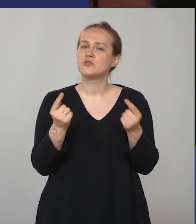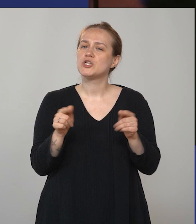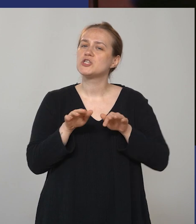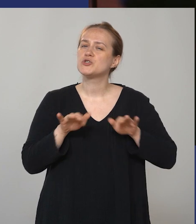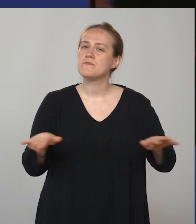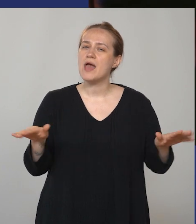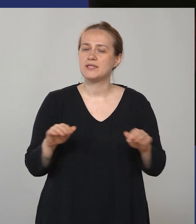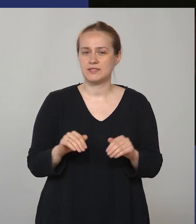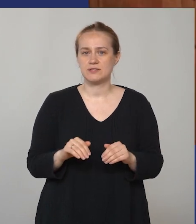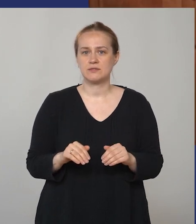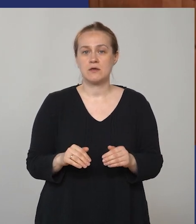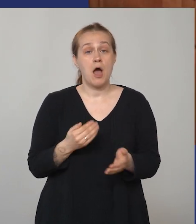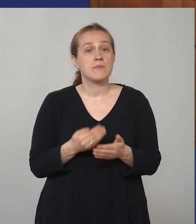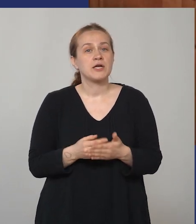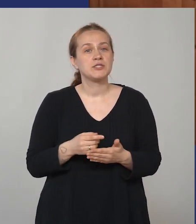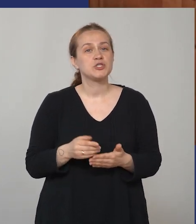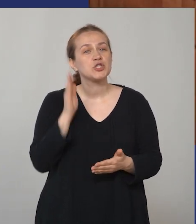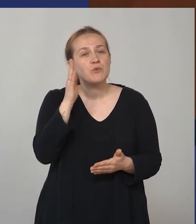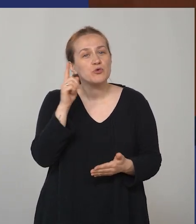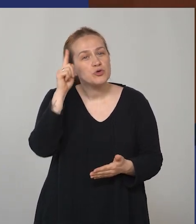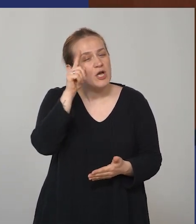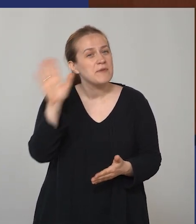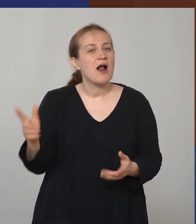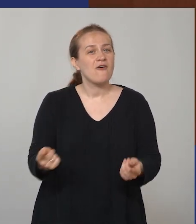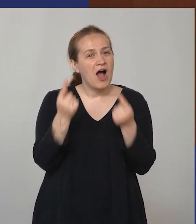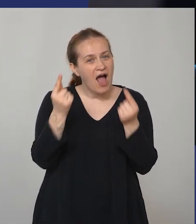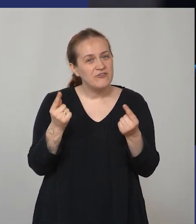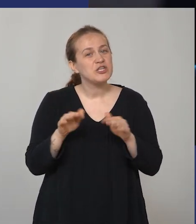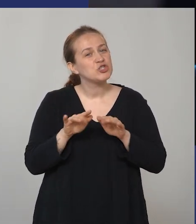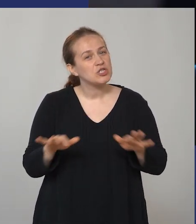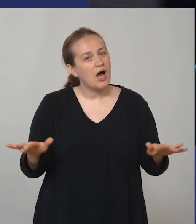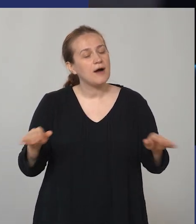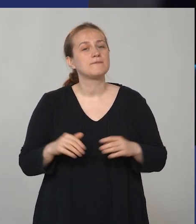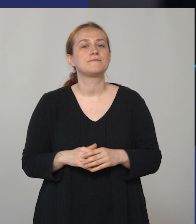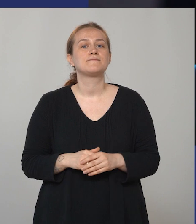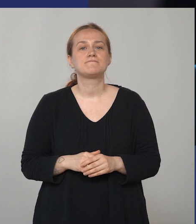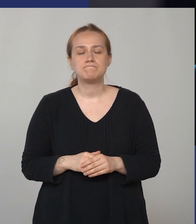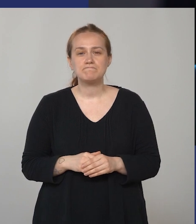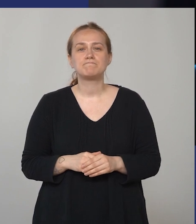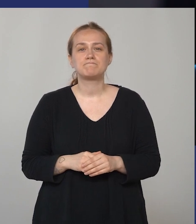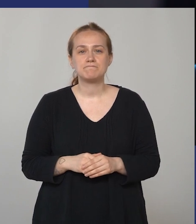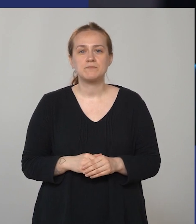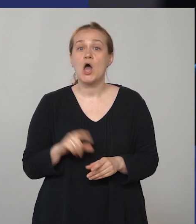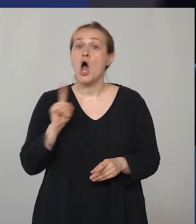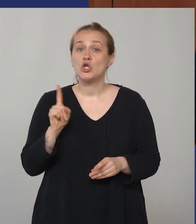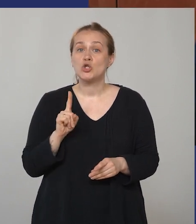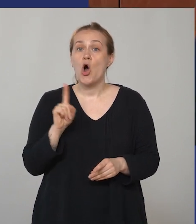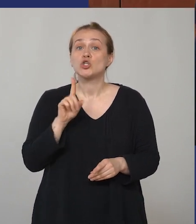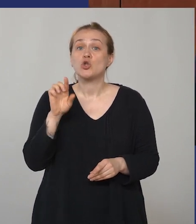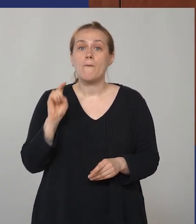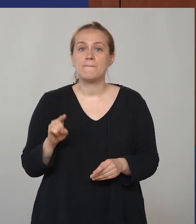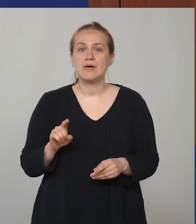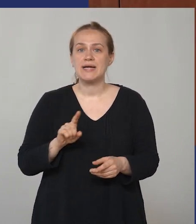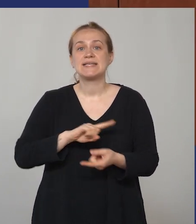Величайший пианист. Практически будущая мировая величина. Угу. Но чтобы ему до конца